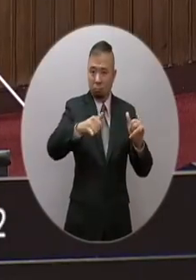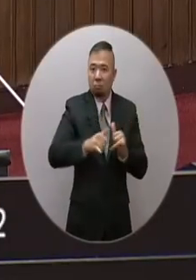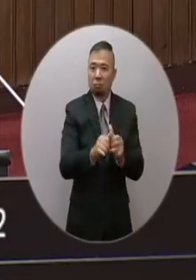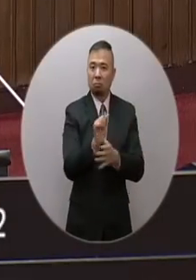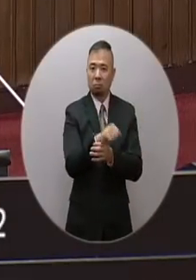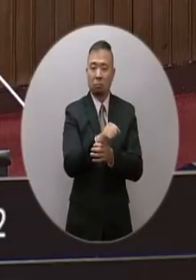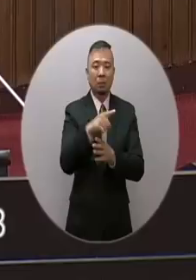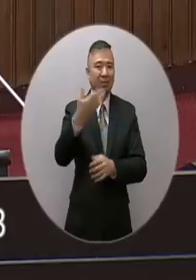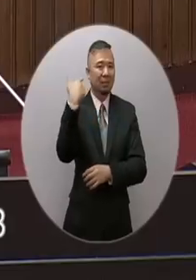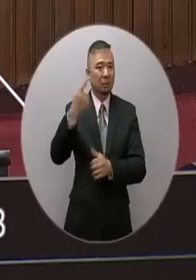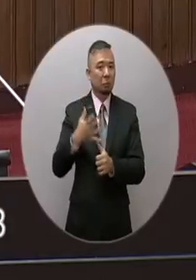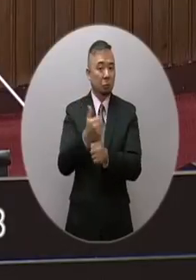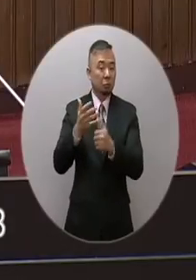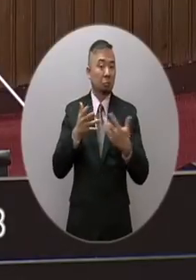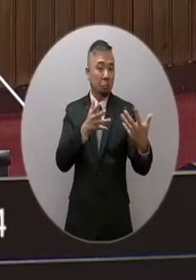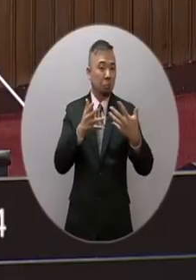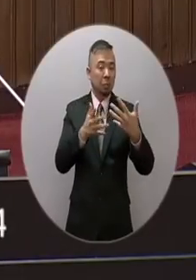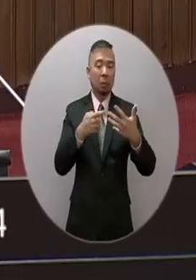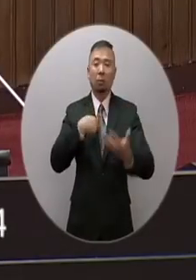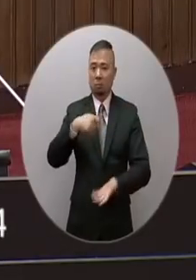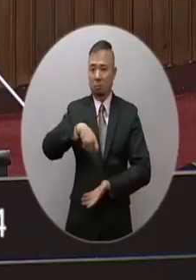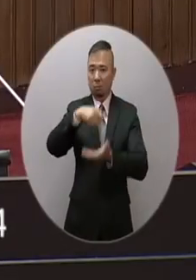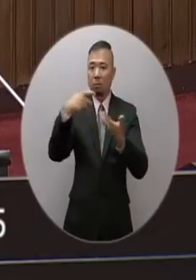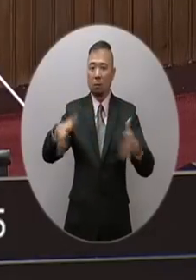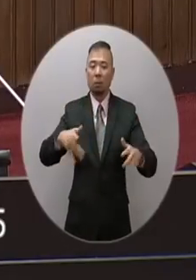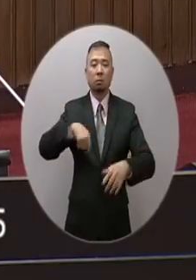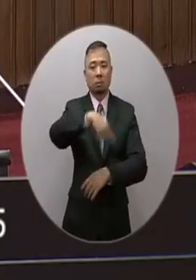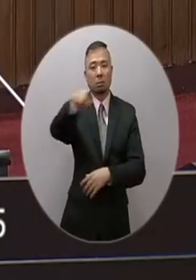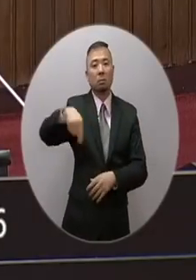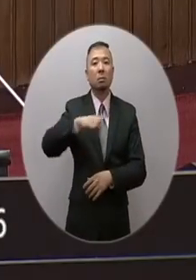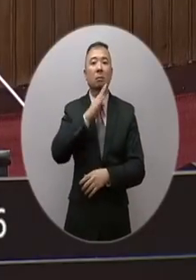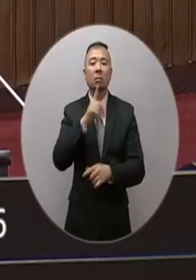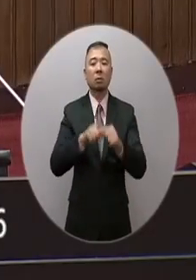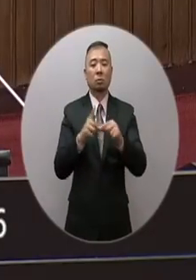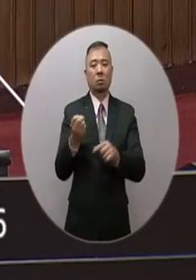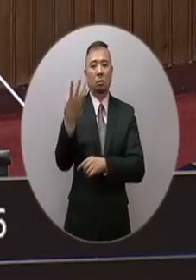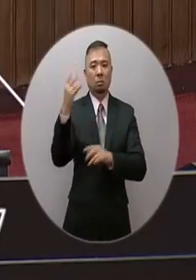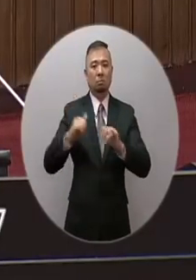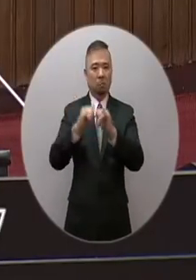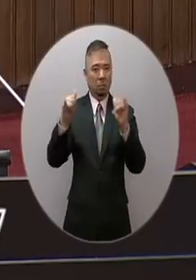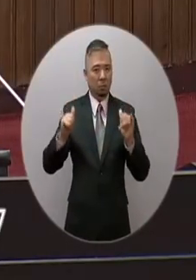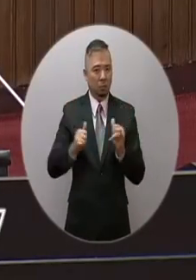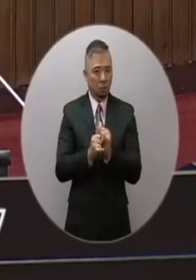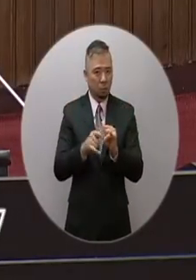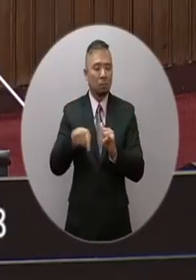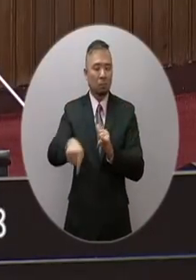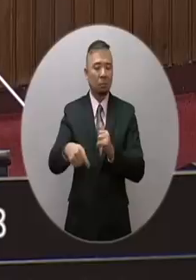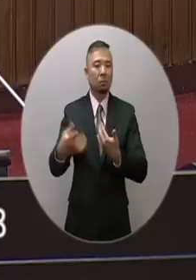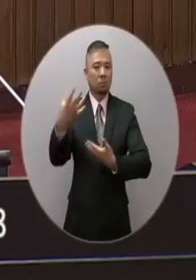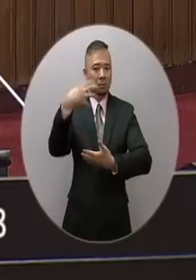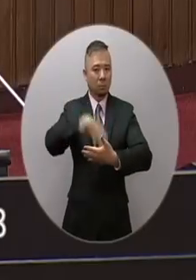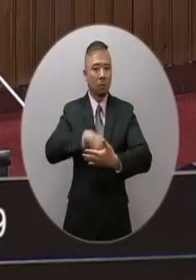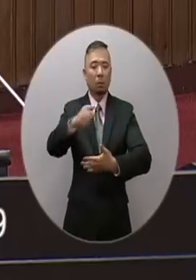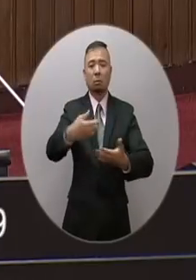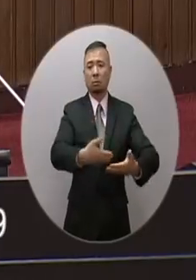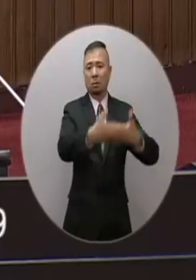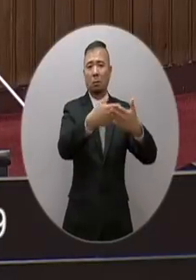也指出，我们都是中华民族的一份子，与大陆之间有相同的血缘、